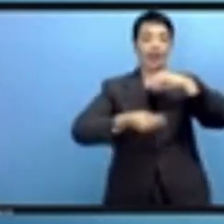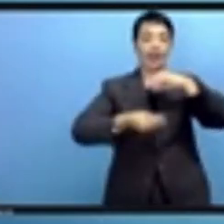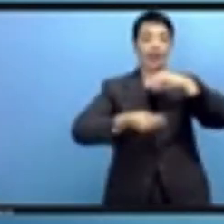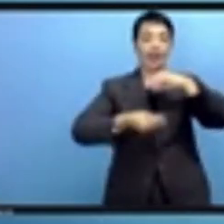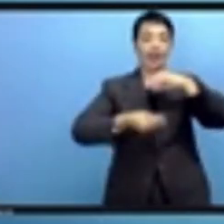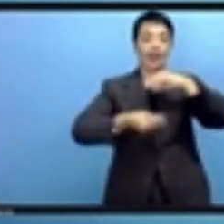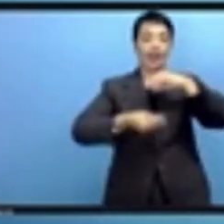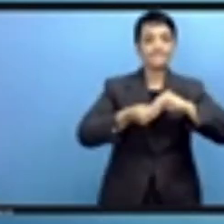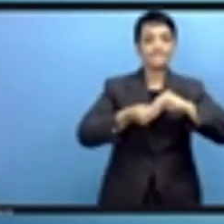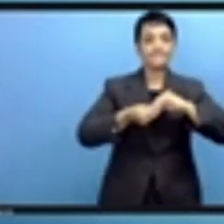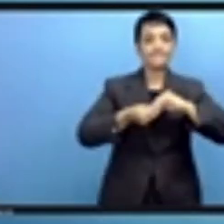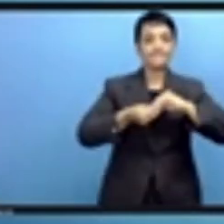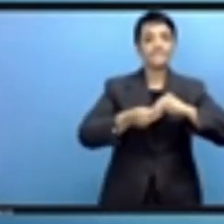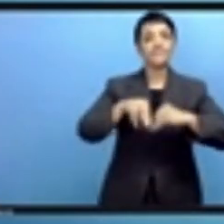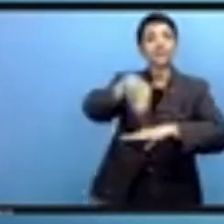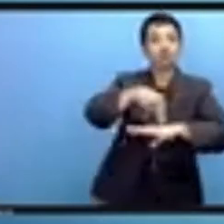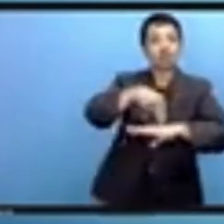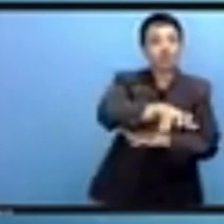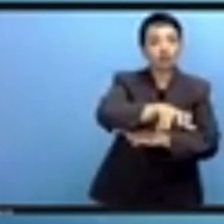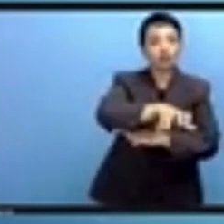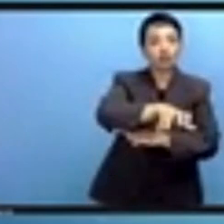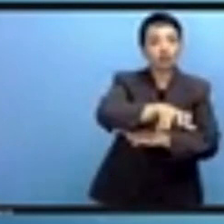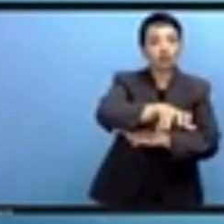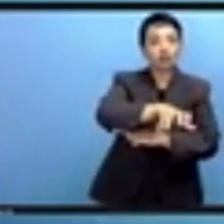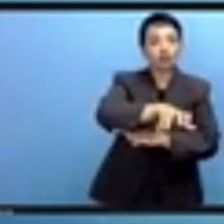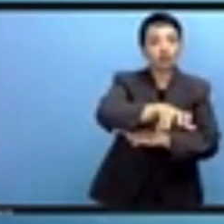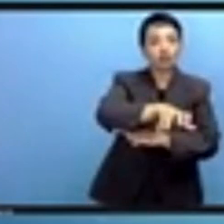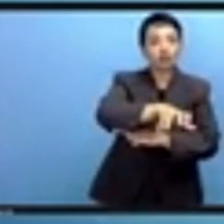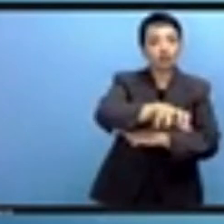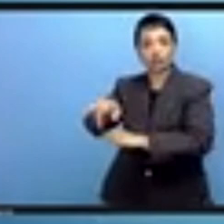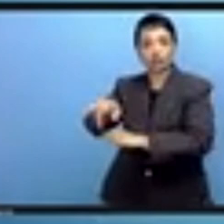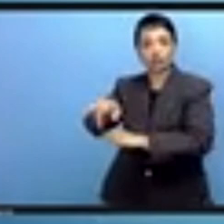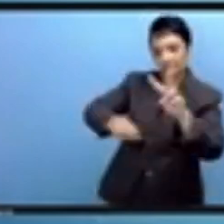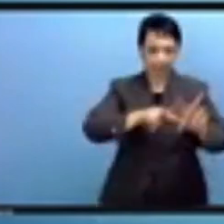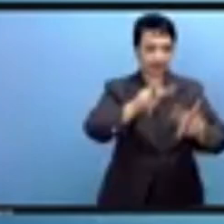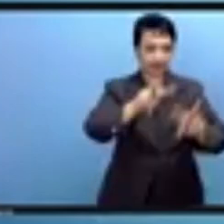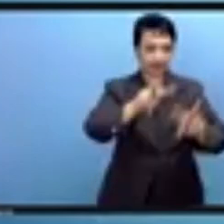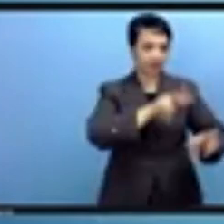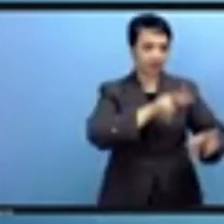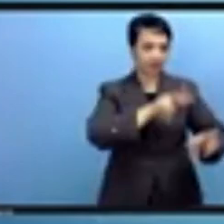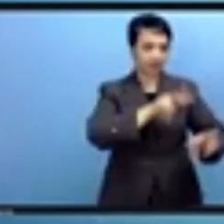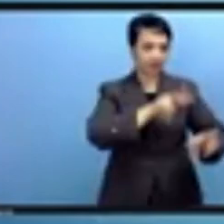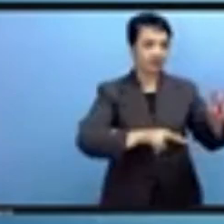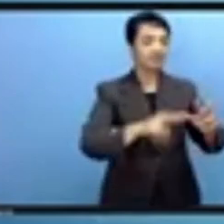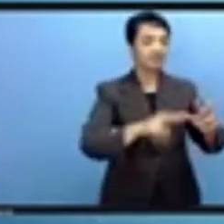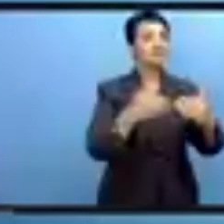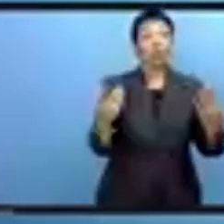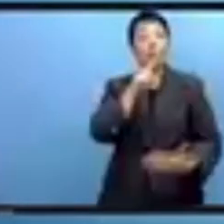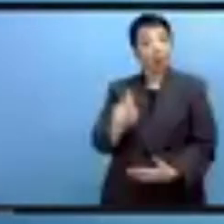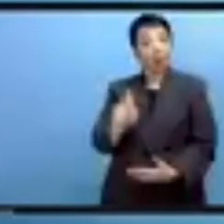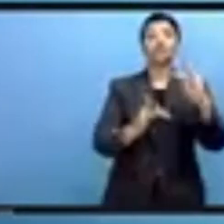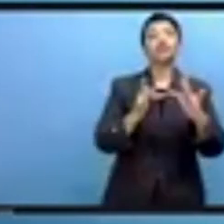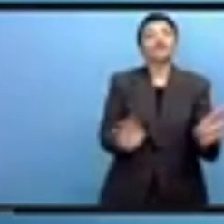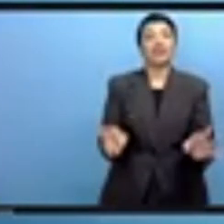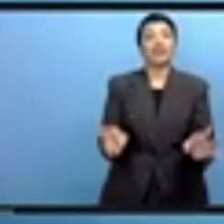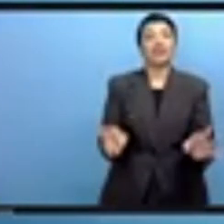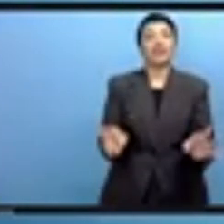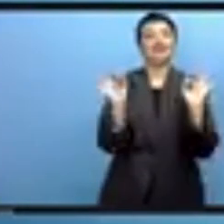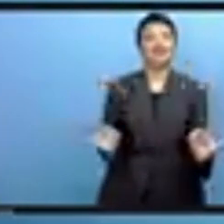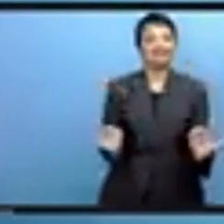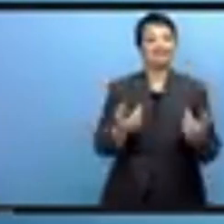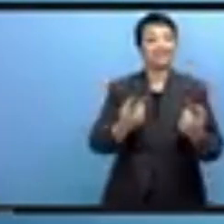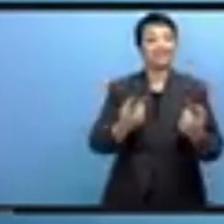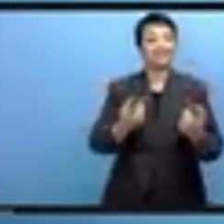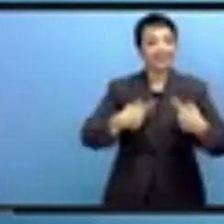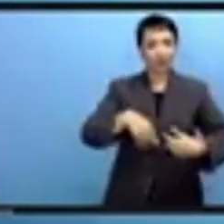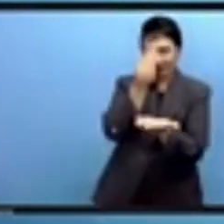是这个确定了303个指标。那么我们对于在国家的层面